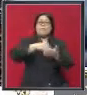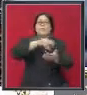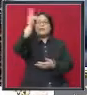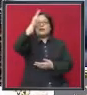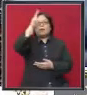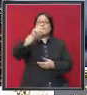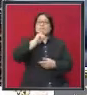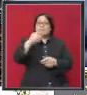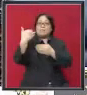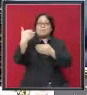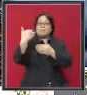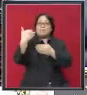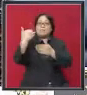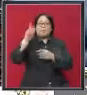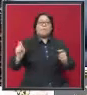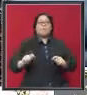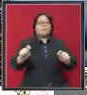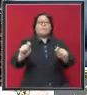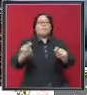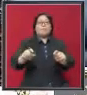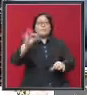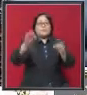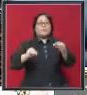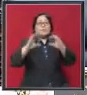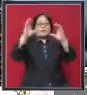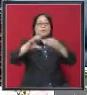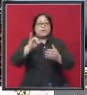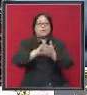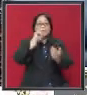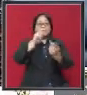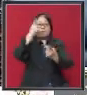bahawa kerajaan responsif dan akan bertindak jika langkah